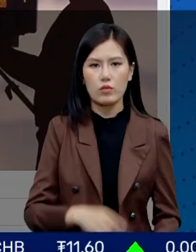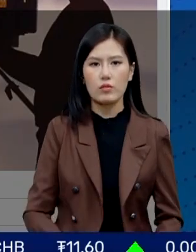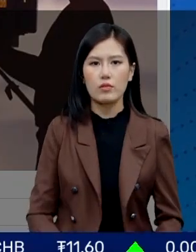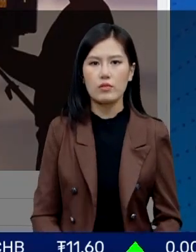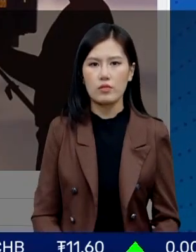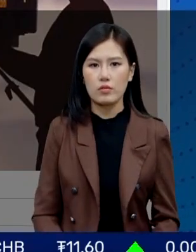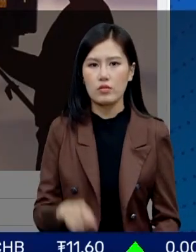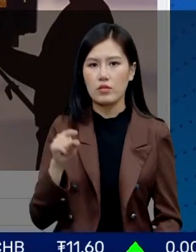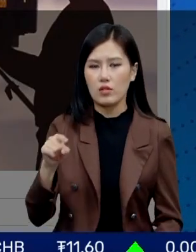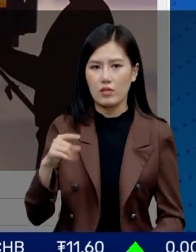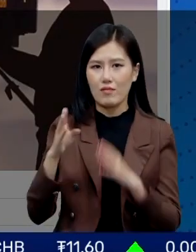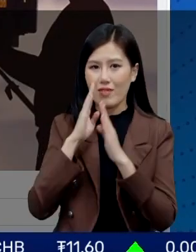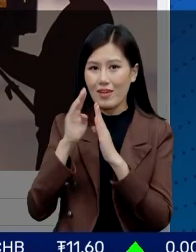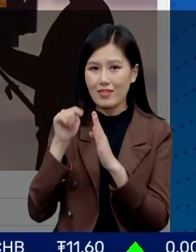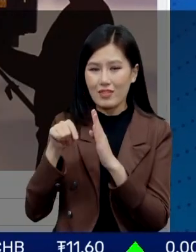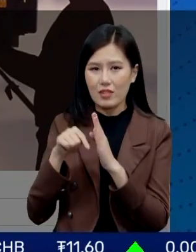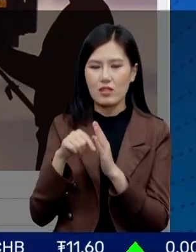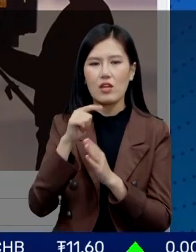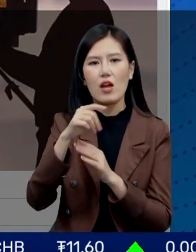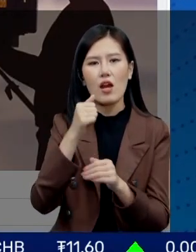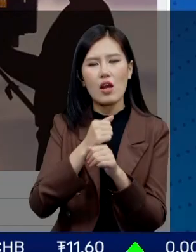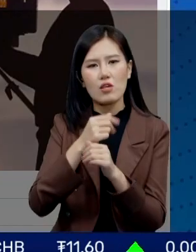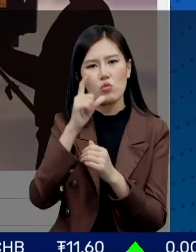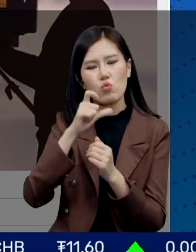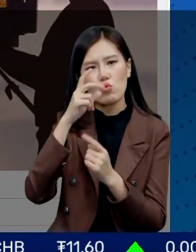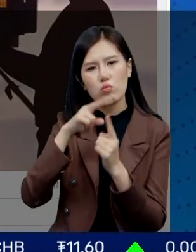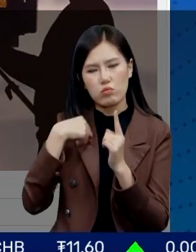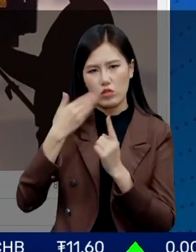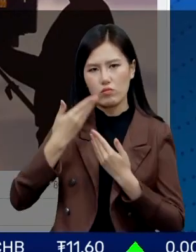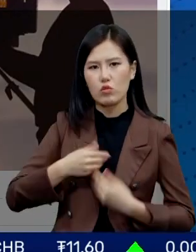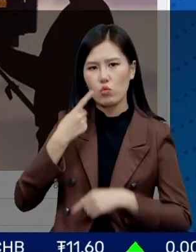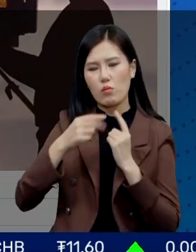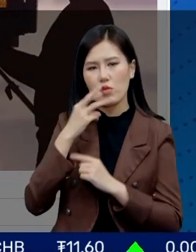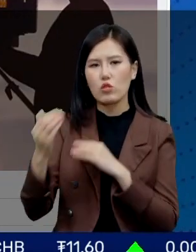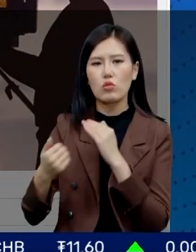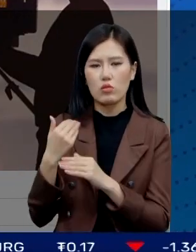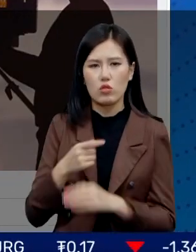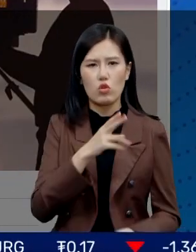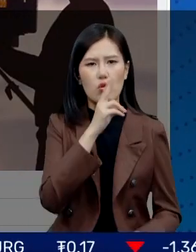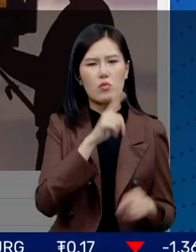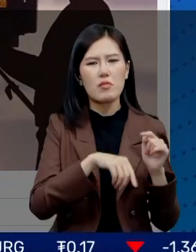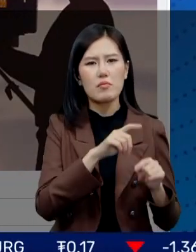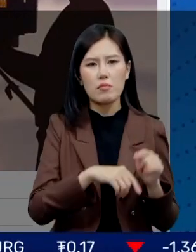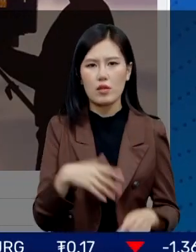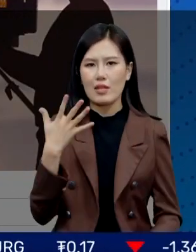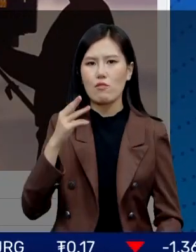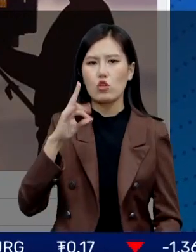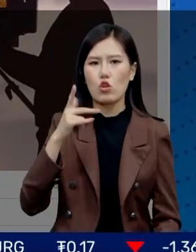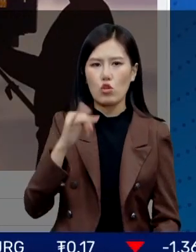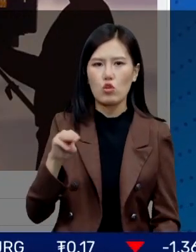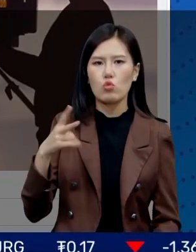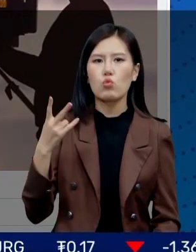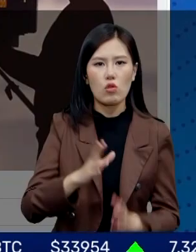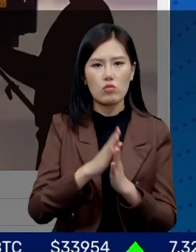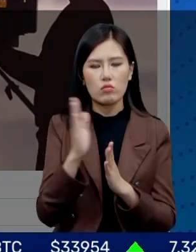руу CV-г явуулчихдаг хөө? Ямар компани юм болоо? Би бас тэр таван толгой төлшөө. Тий.